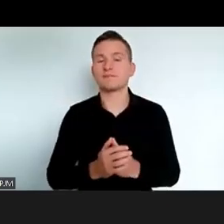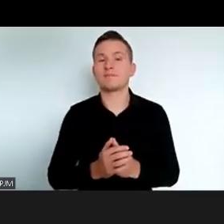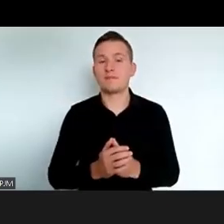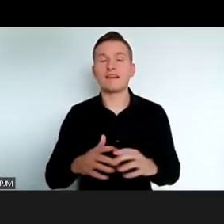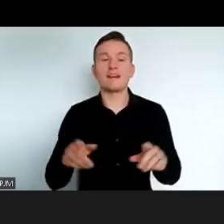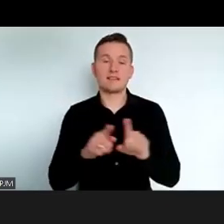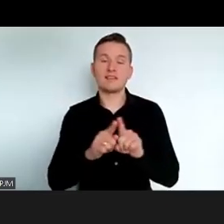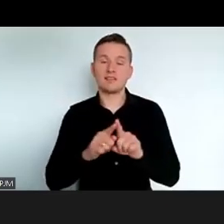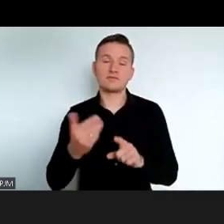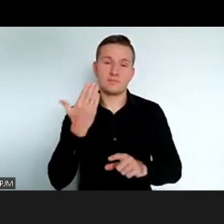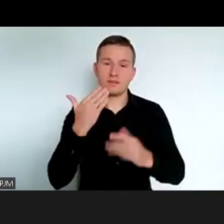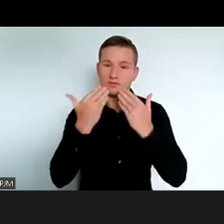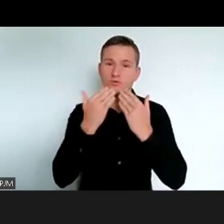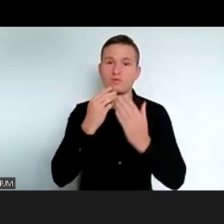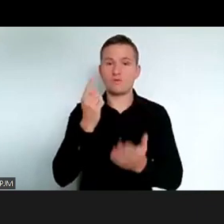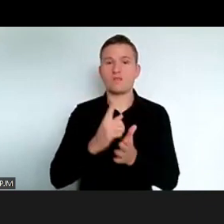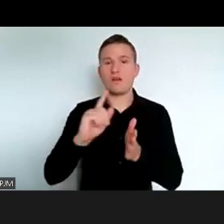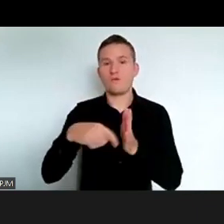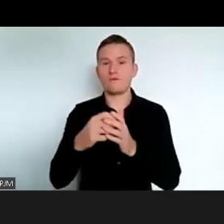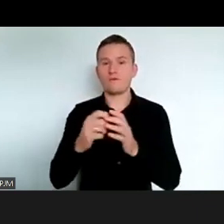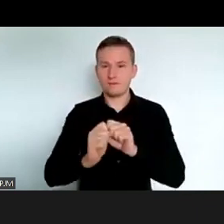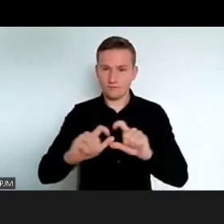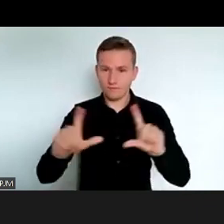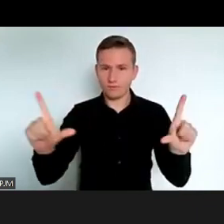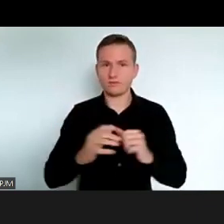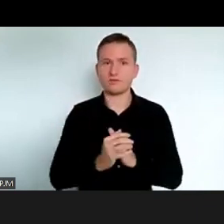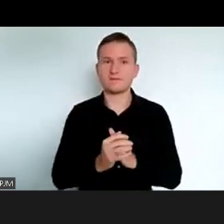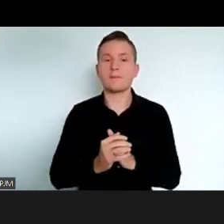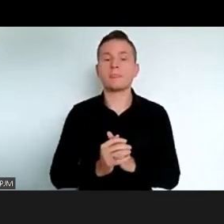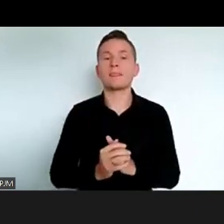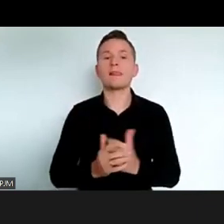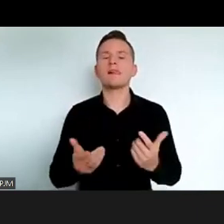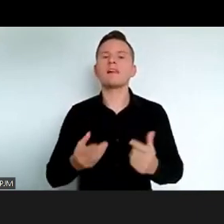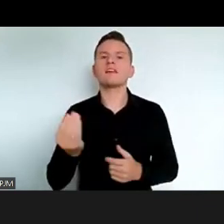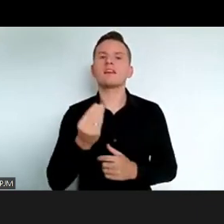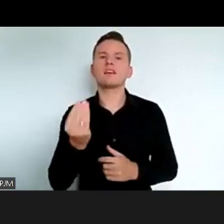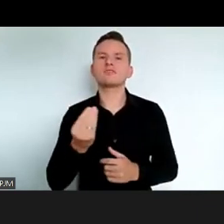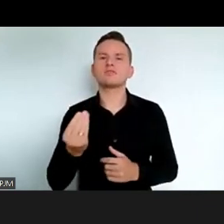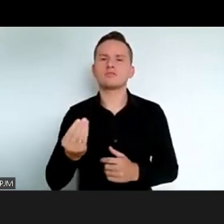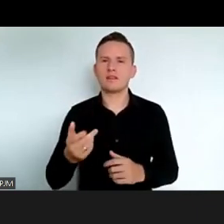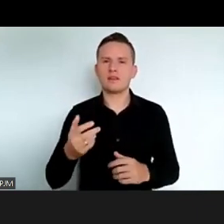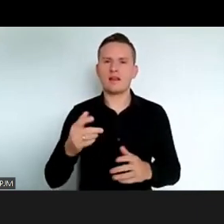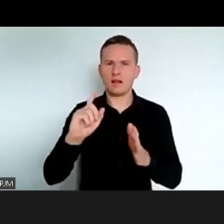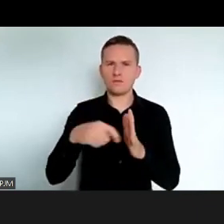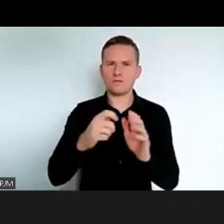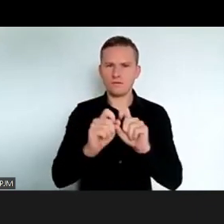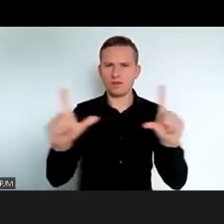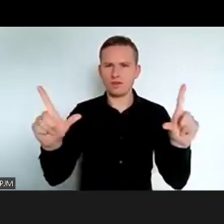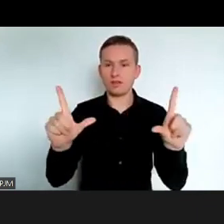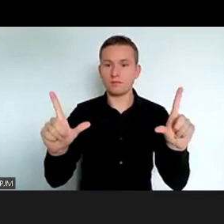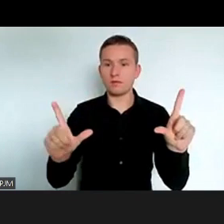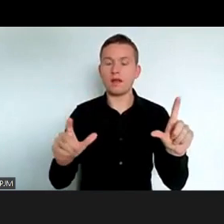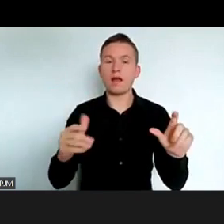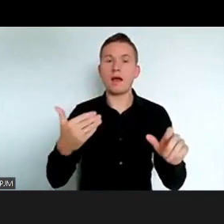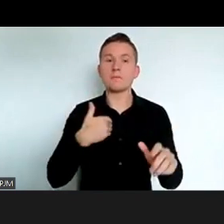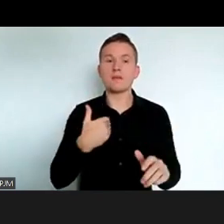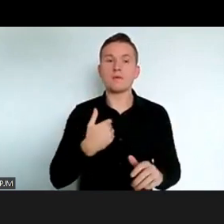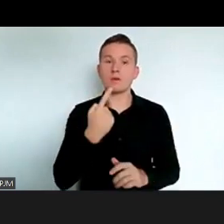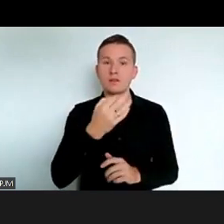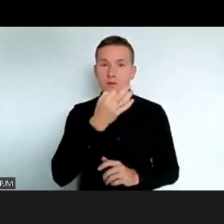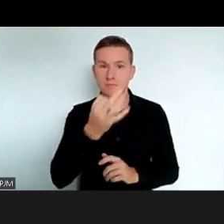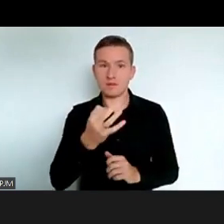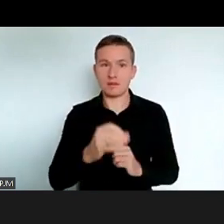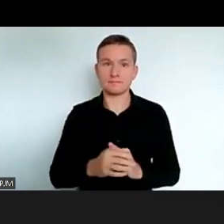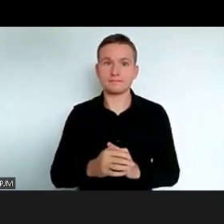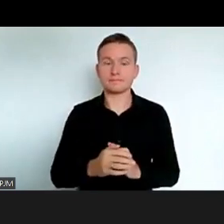film włączyć. Szanowni Państwo, pojawiło się jeszcze w trakcie filmu jedno pytanie. Nie wiem, czy ktoś z